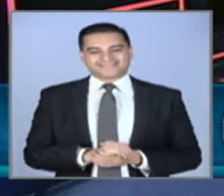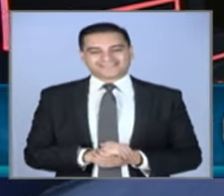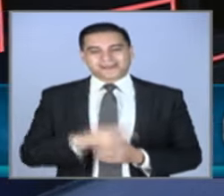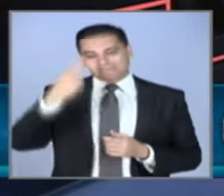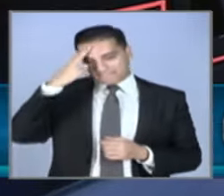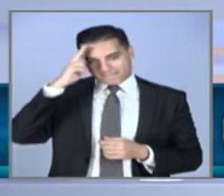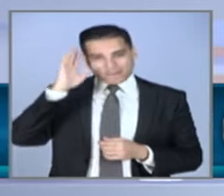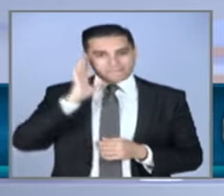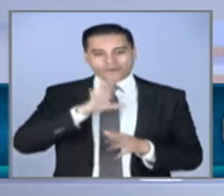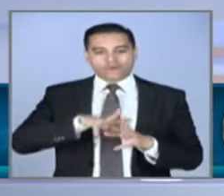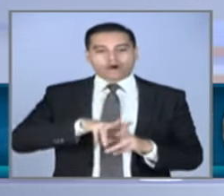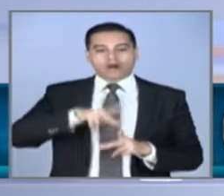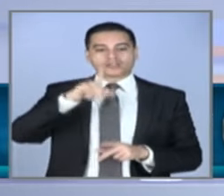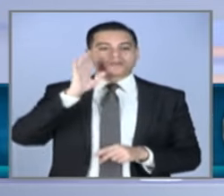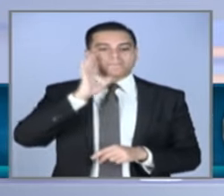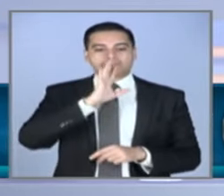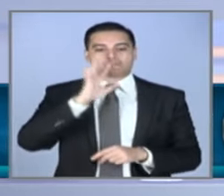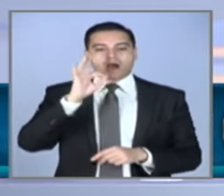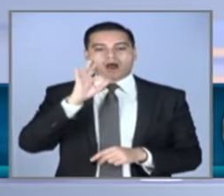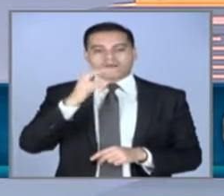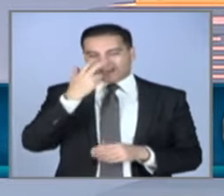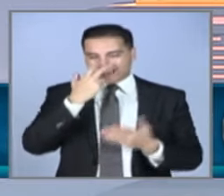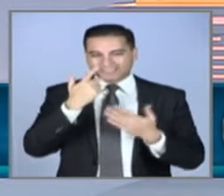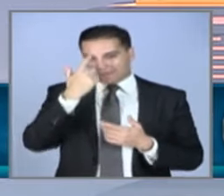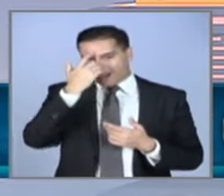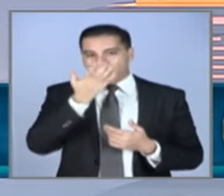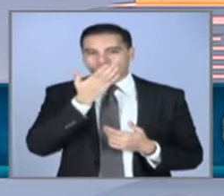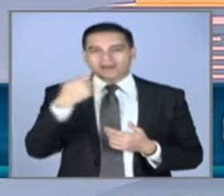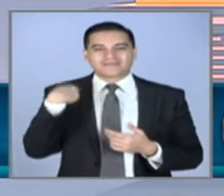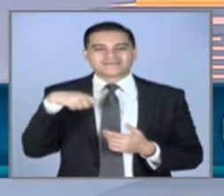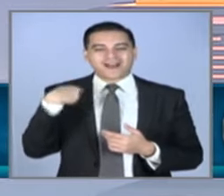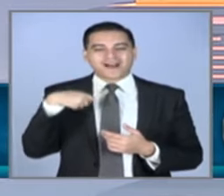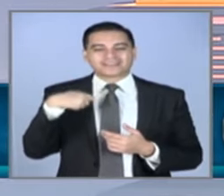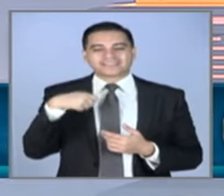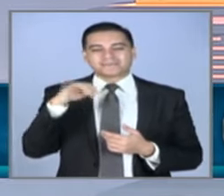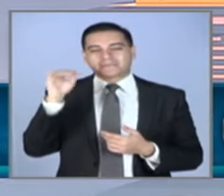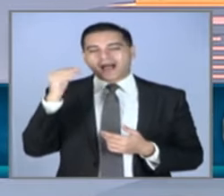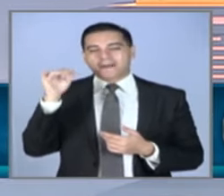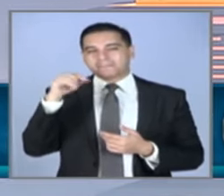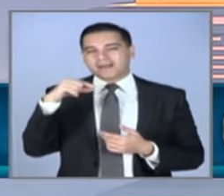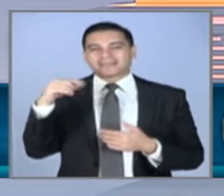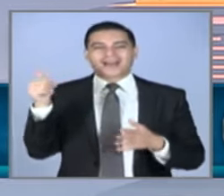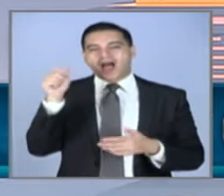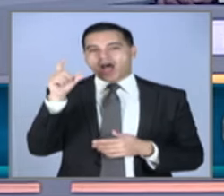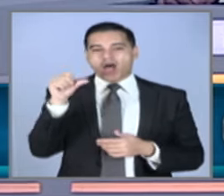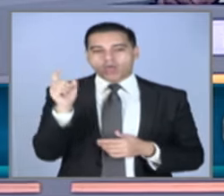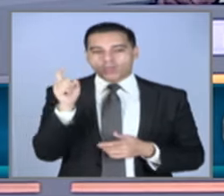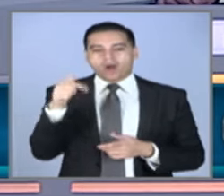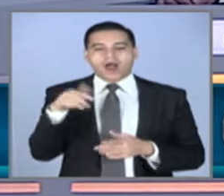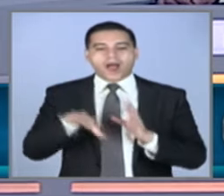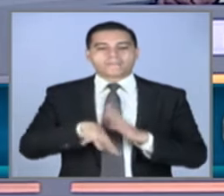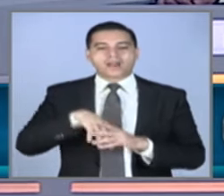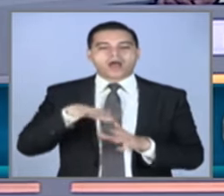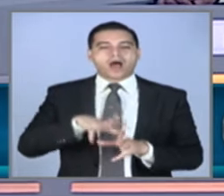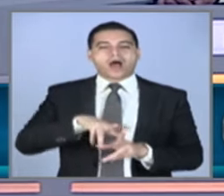ما هو القصر الذي اتخذه الرئيس محمد أنور السادات مقراً لإدارة